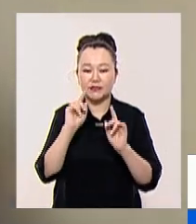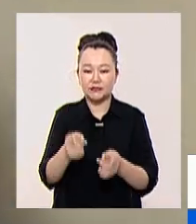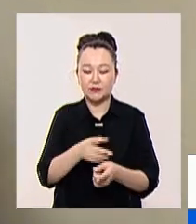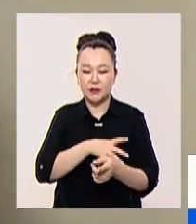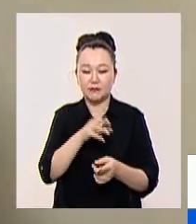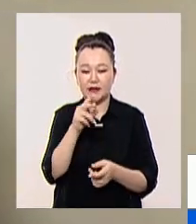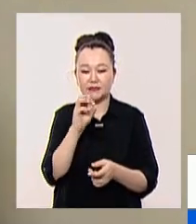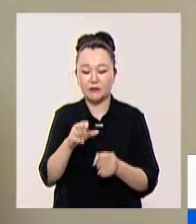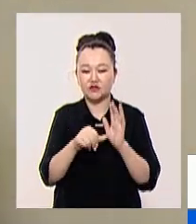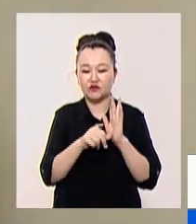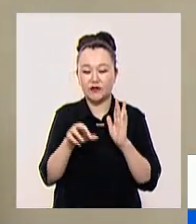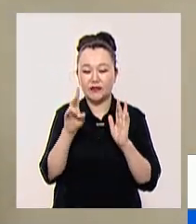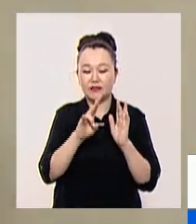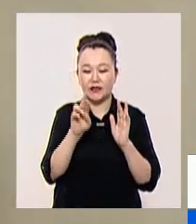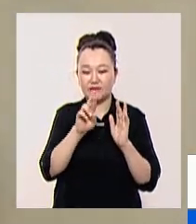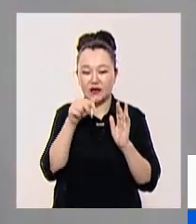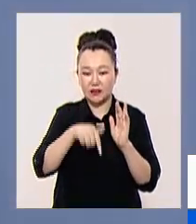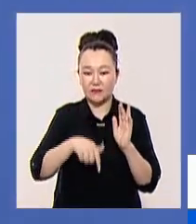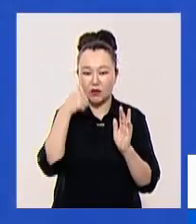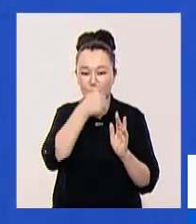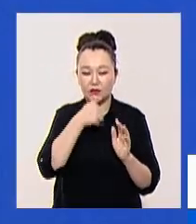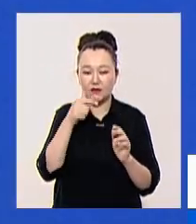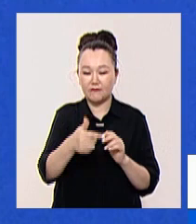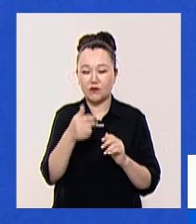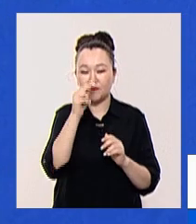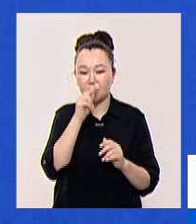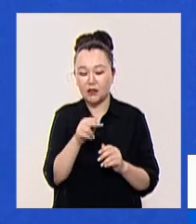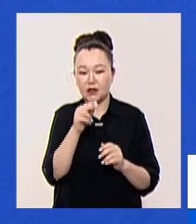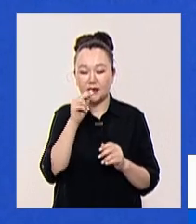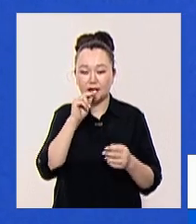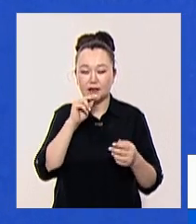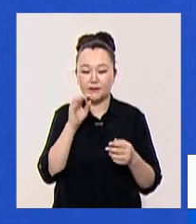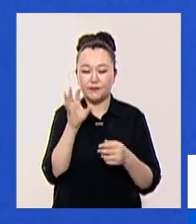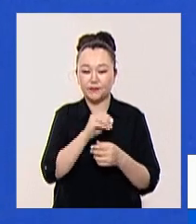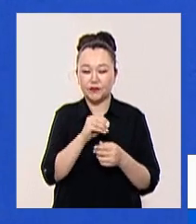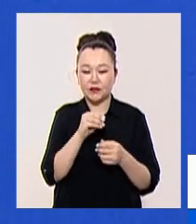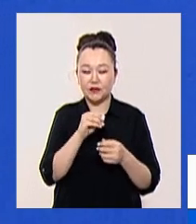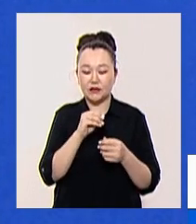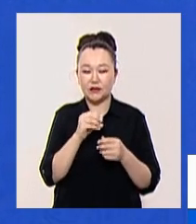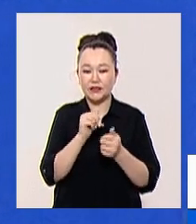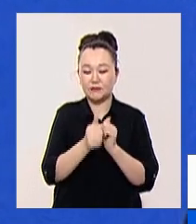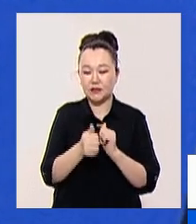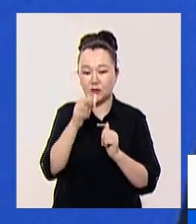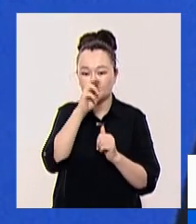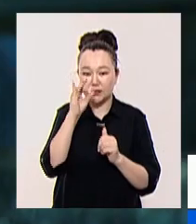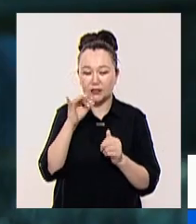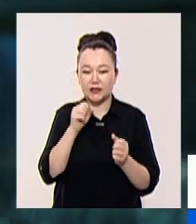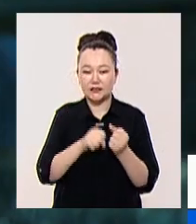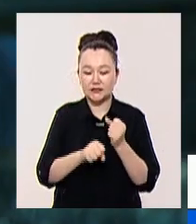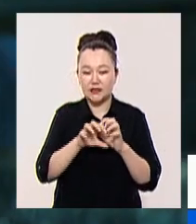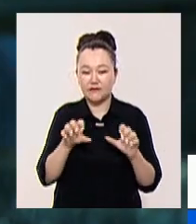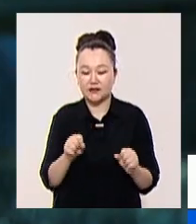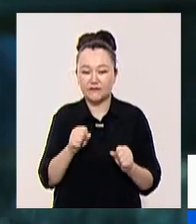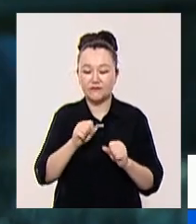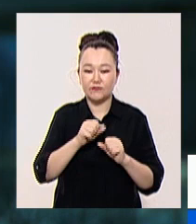Масимова 6 января этого года. Его по-прежнему подозревают в госизмене и подготовке к насильственному захвату власти.